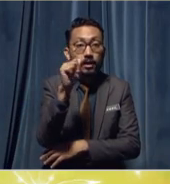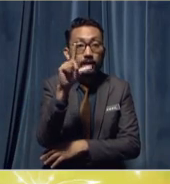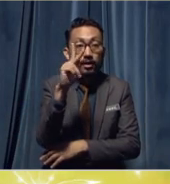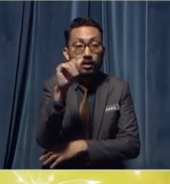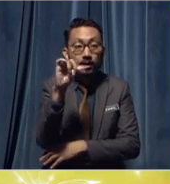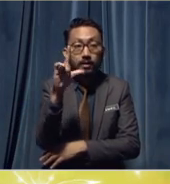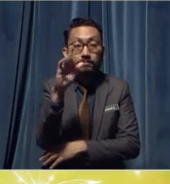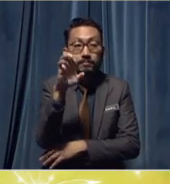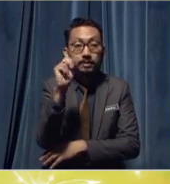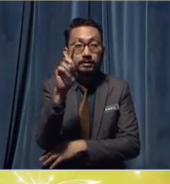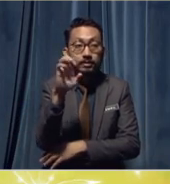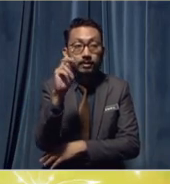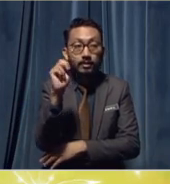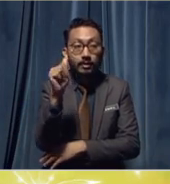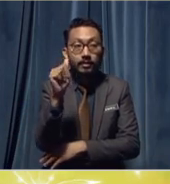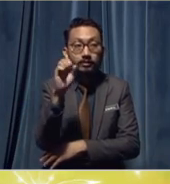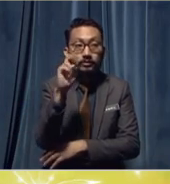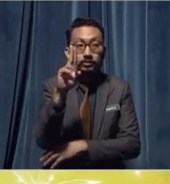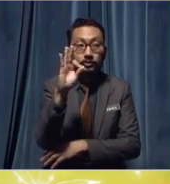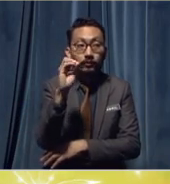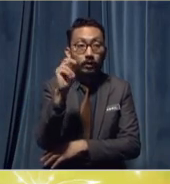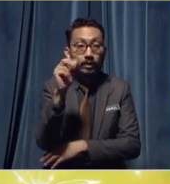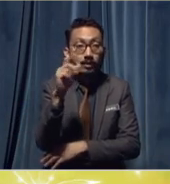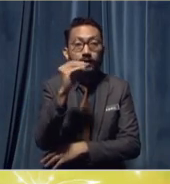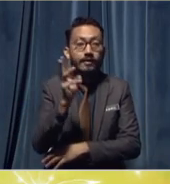benzina sulfonat dan juga air.